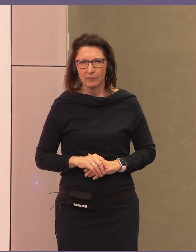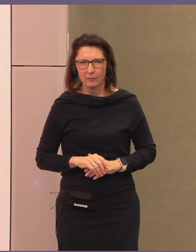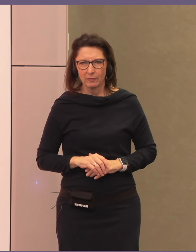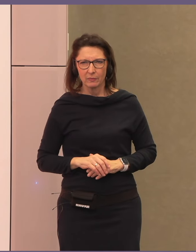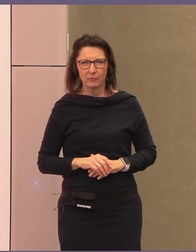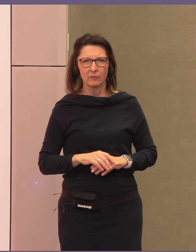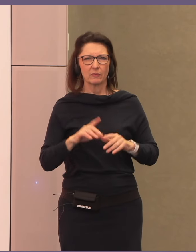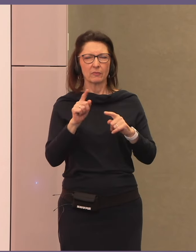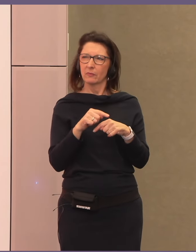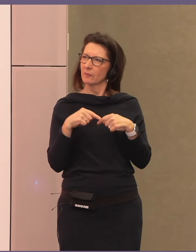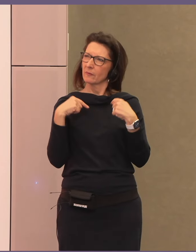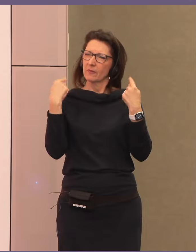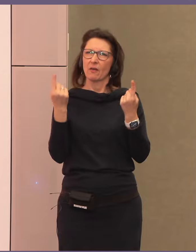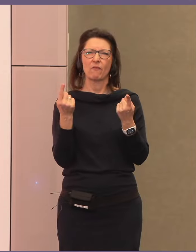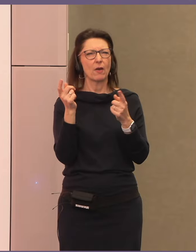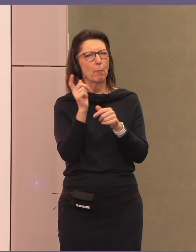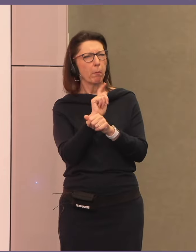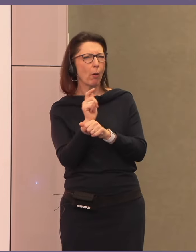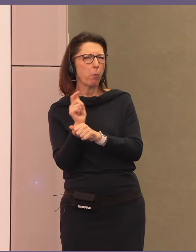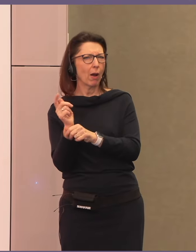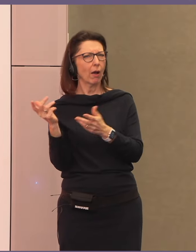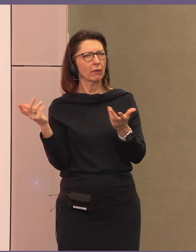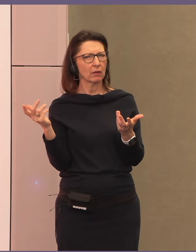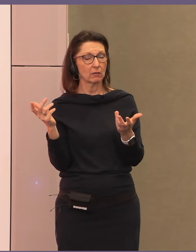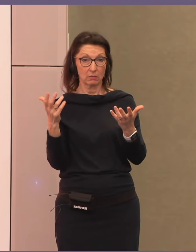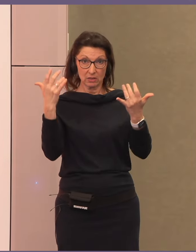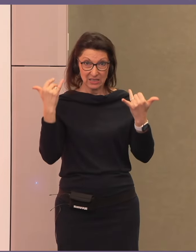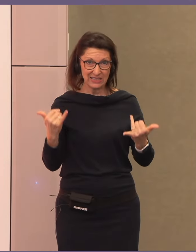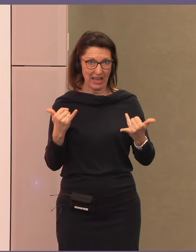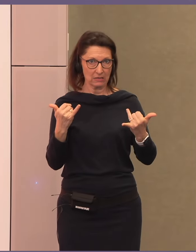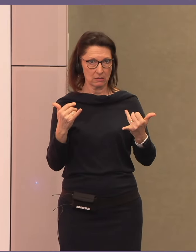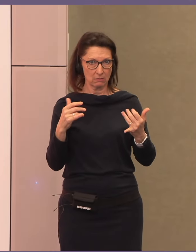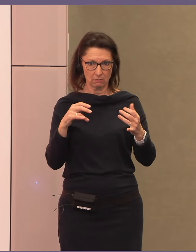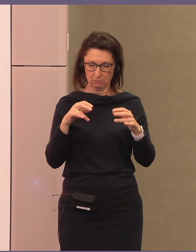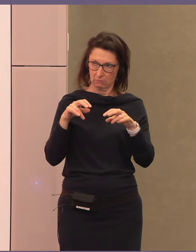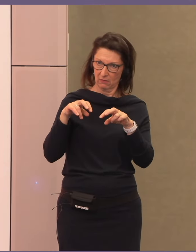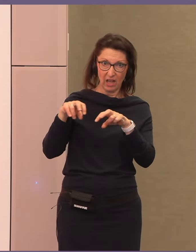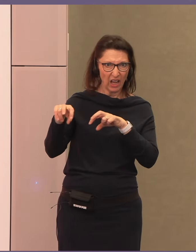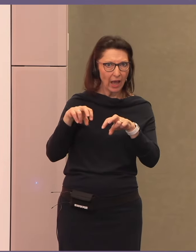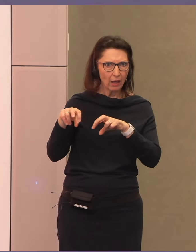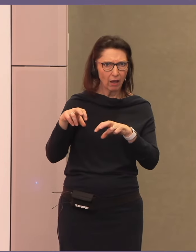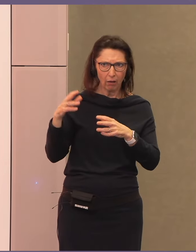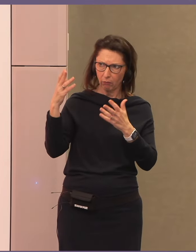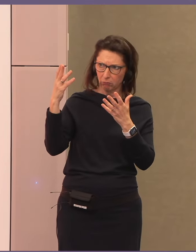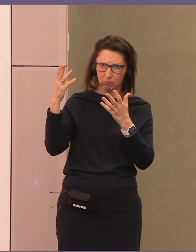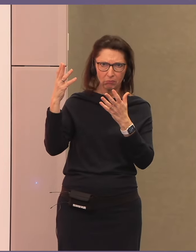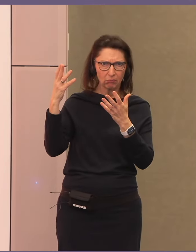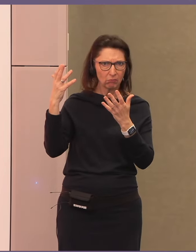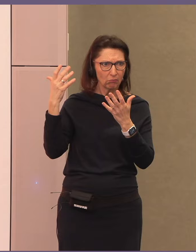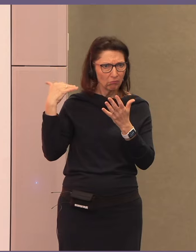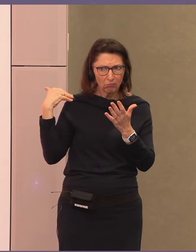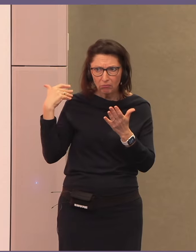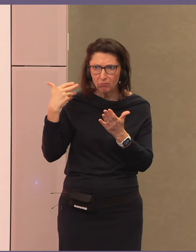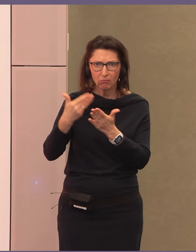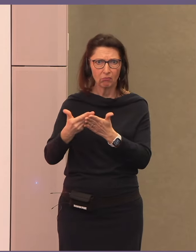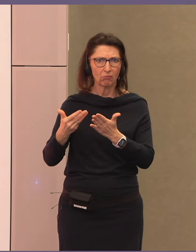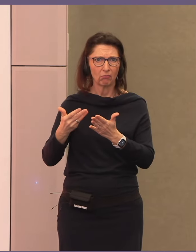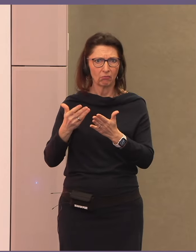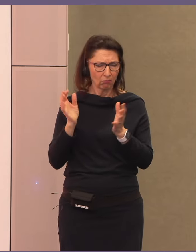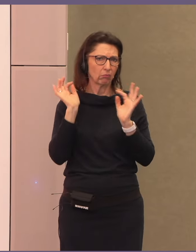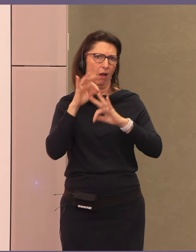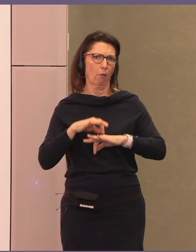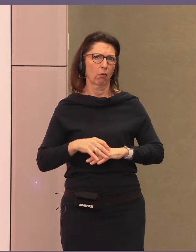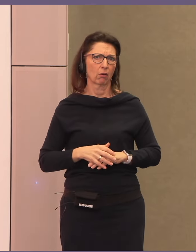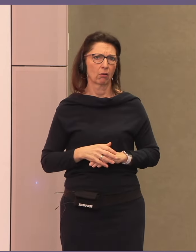Und wenn wir sehen, was diese jetzige Regierung auch an trauriger Bilanz vorzuweisen hat, wenn wir unseren Kampf sehen,